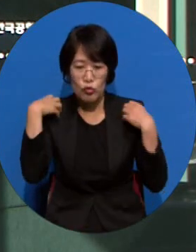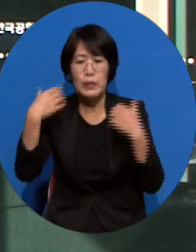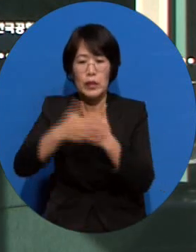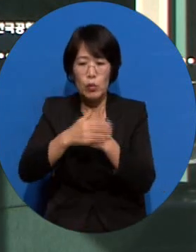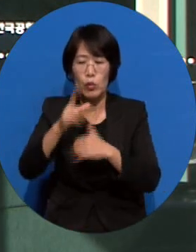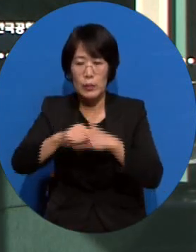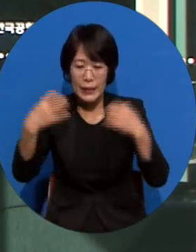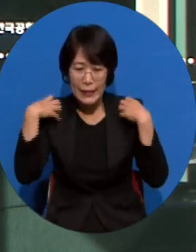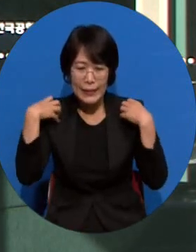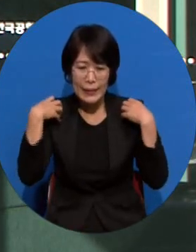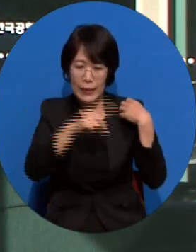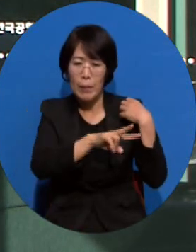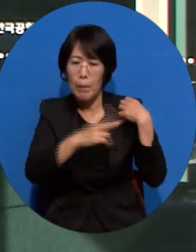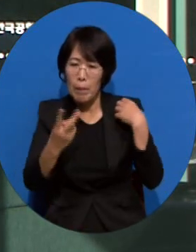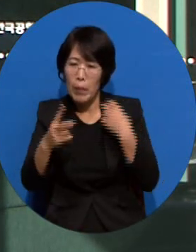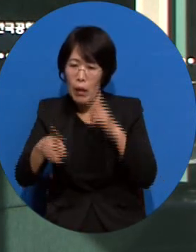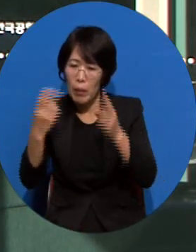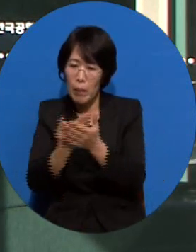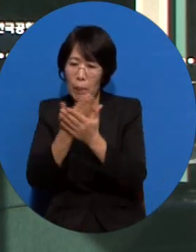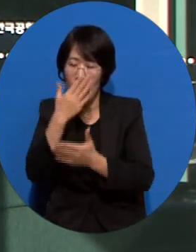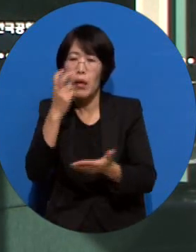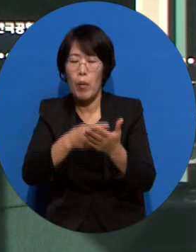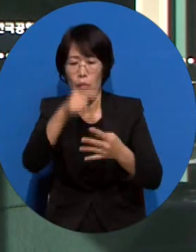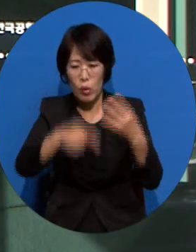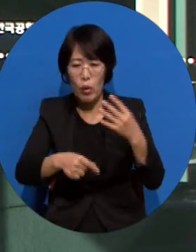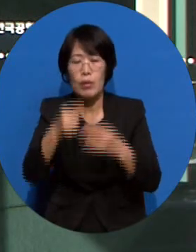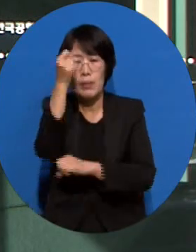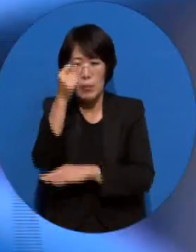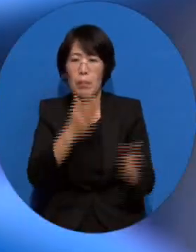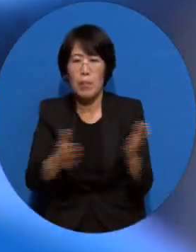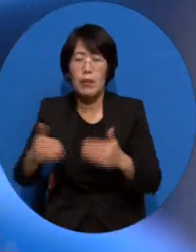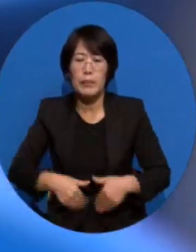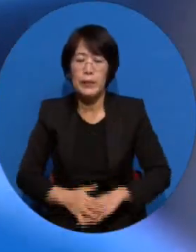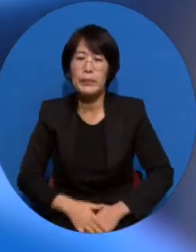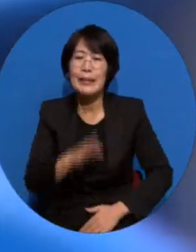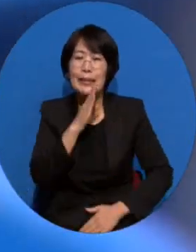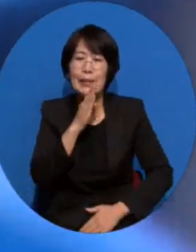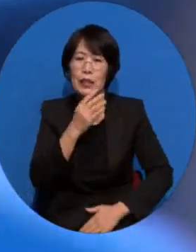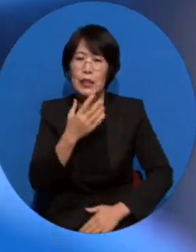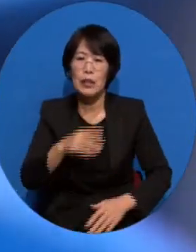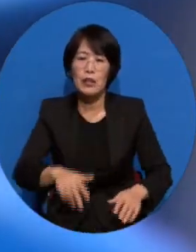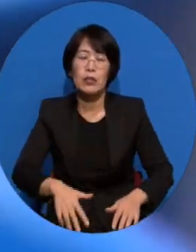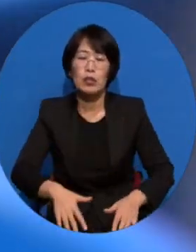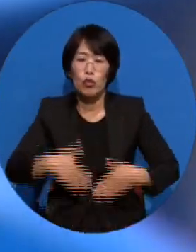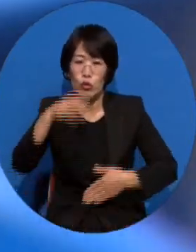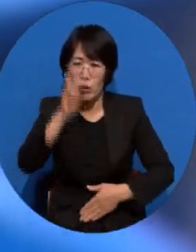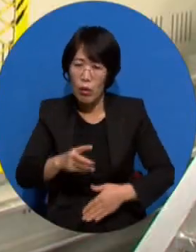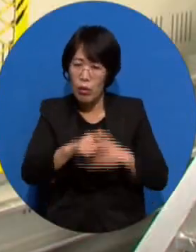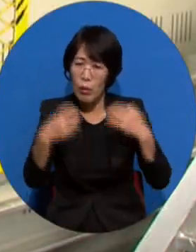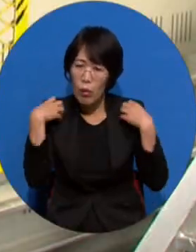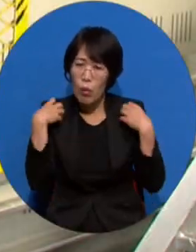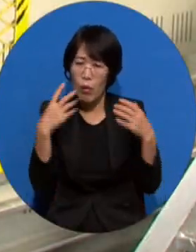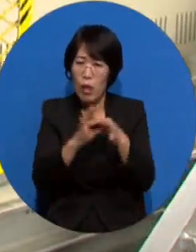이것을 사업화시킬 수 있는 또 법적 제도적 틀 마련이 필요하다. 실제로 춘천 등 일부 지자체들은 관련